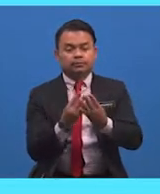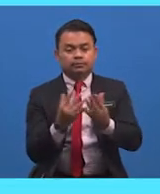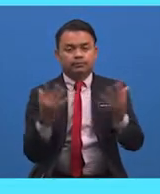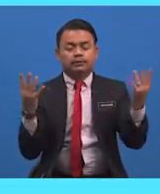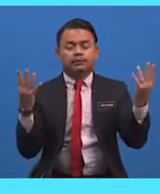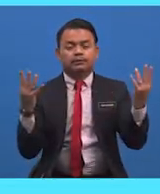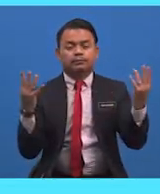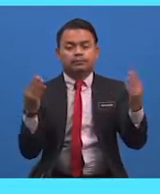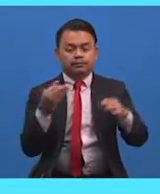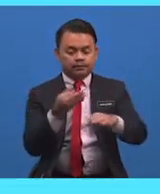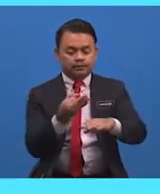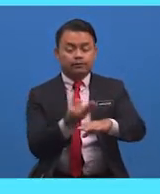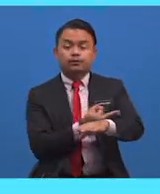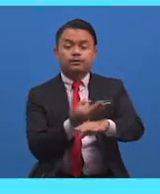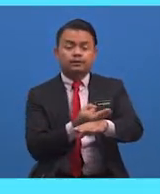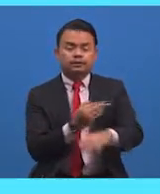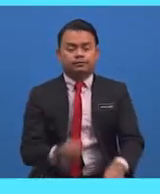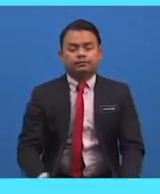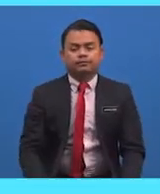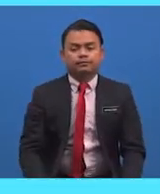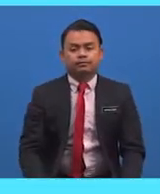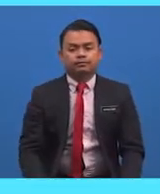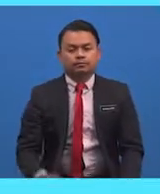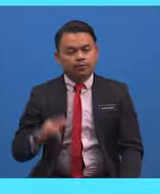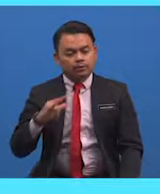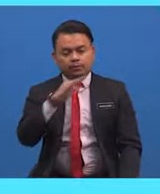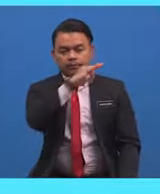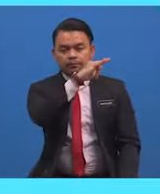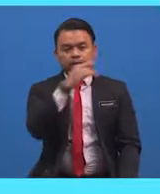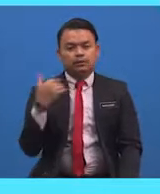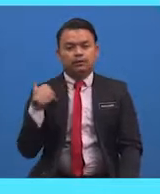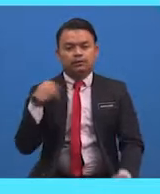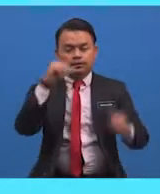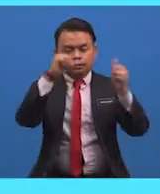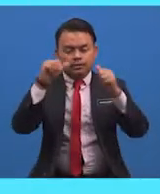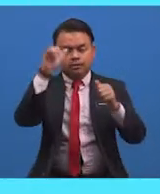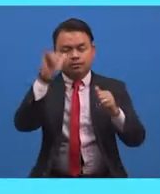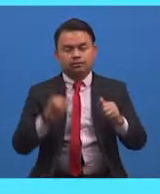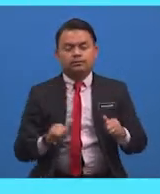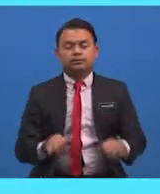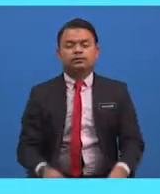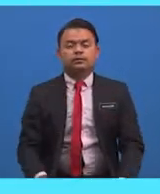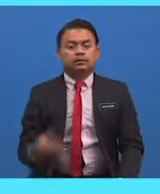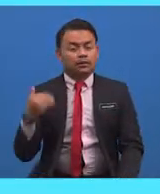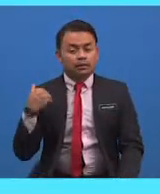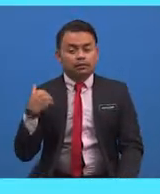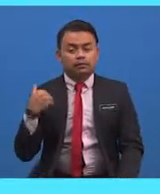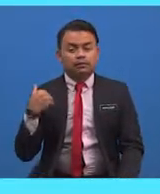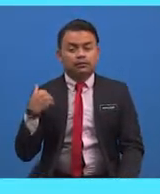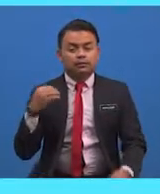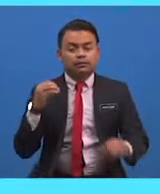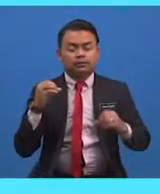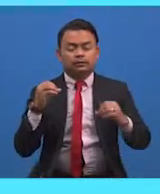jet supersonik yang membebaskan asap yang mengandungi nitrogen oksida yang mampu menghakis